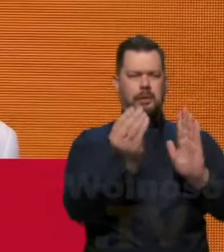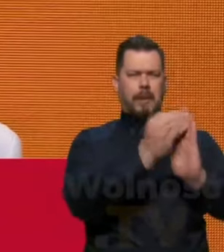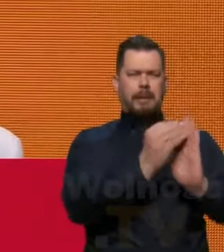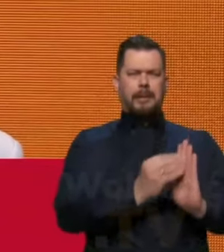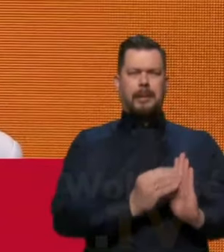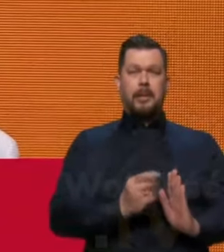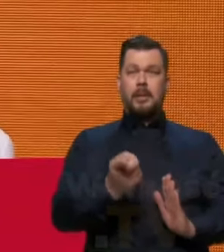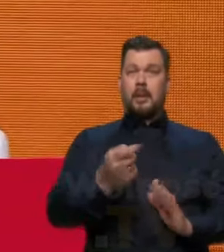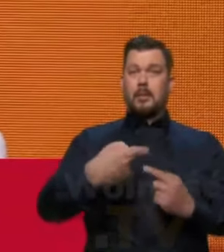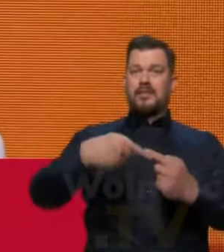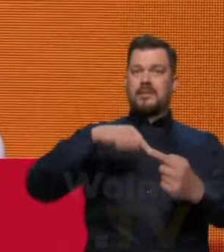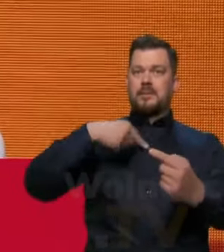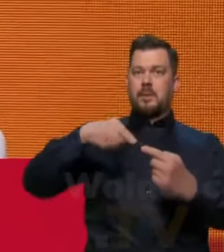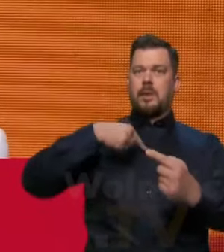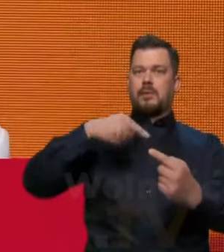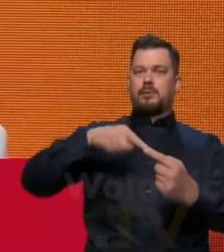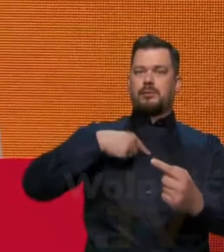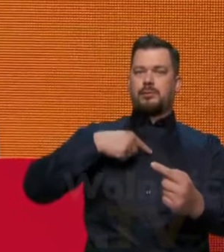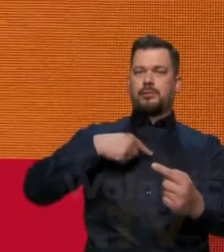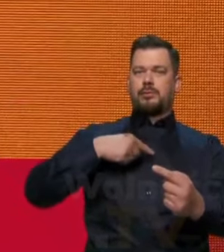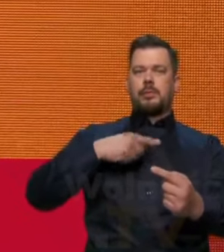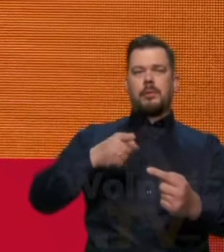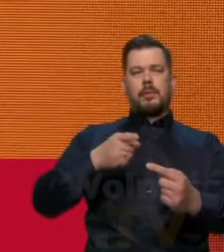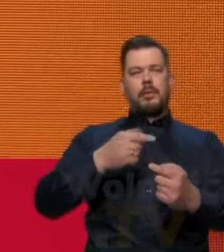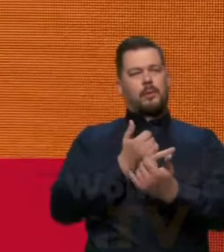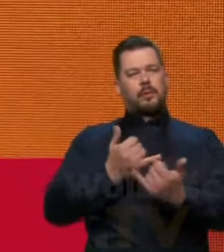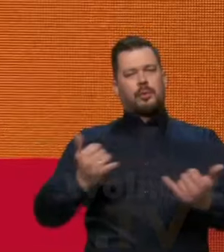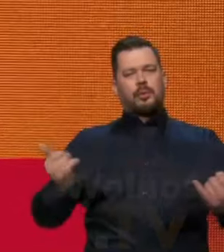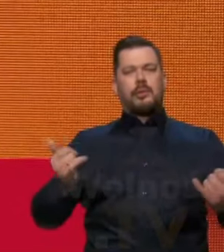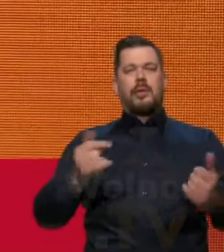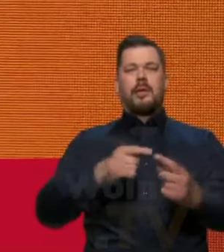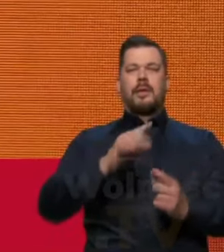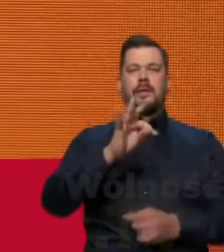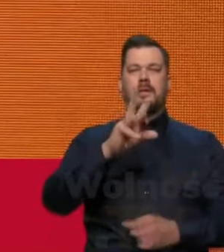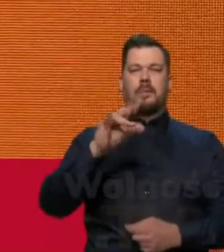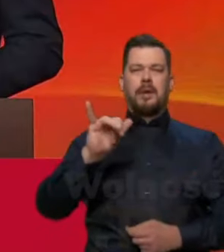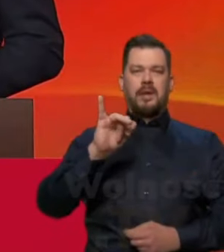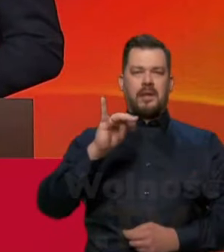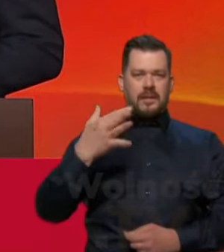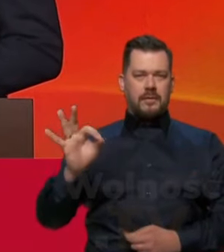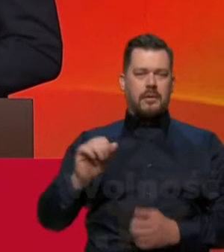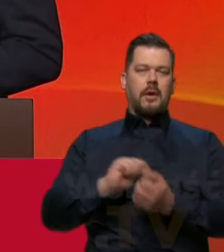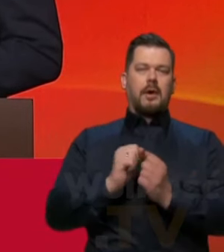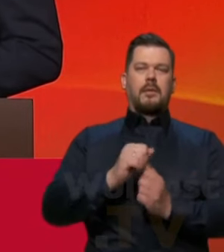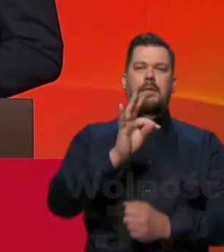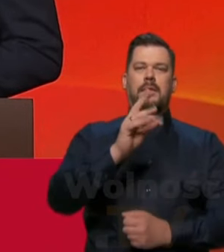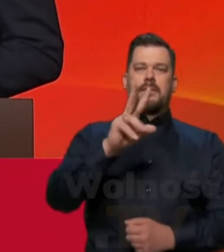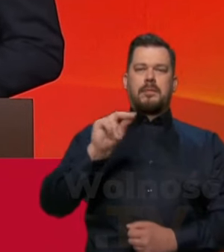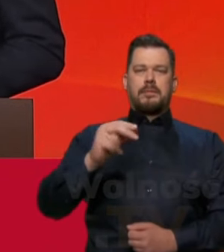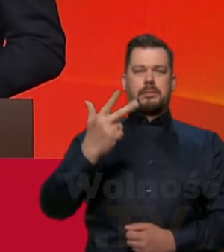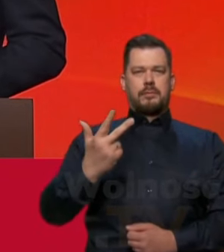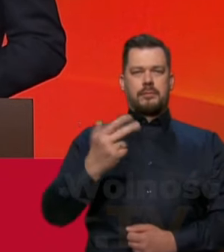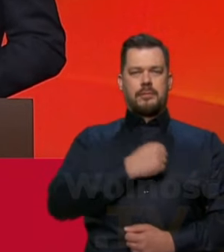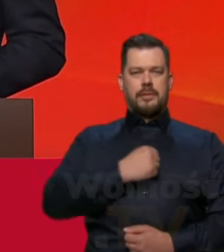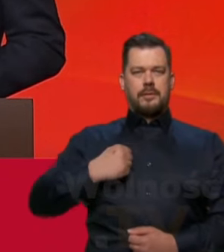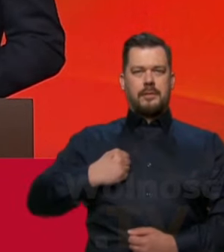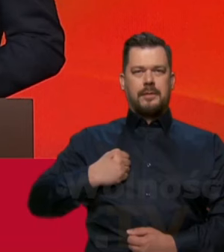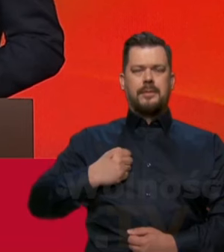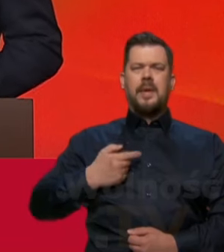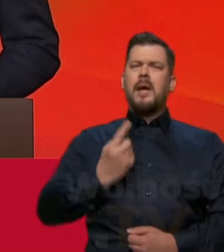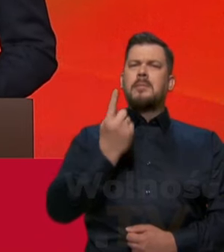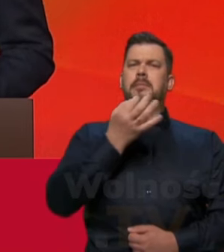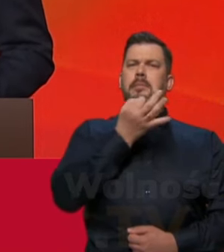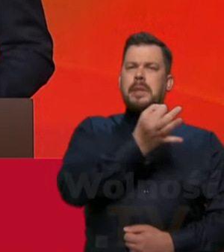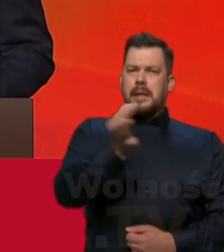Państwo wysyłali, o których Państwo pisali w mediach społecznościowych, w TVP Info, a także w TVP3 Warszawa. I pierwsze pytanie